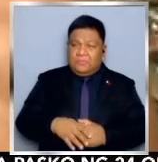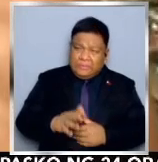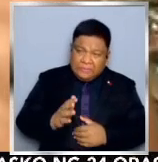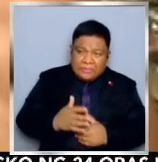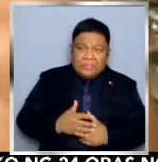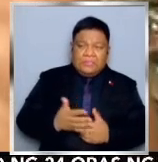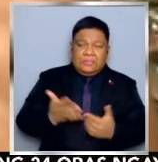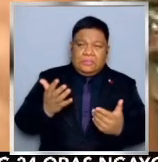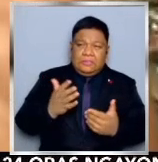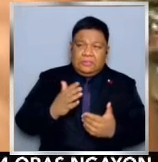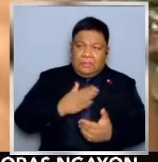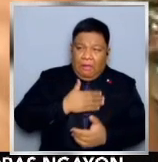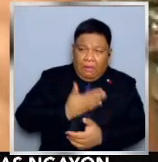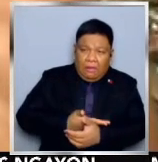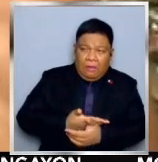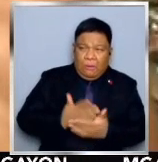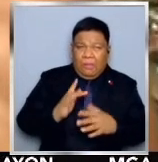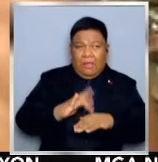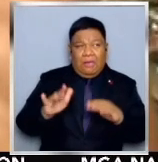Nahubag sa bagyo.